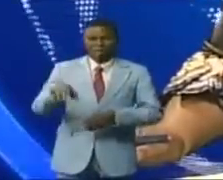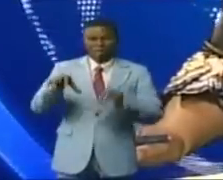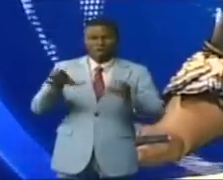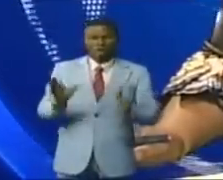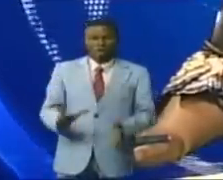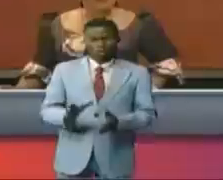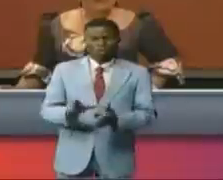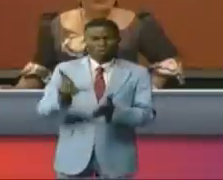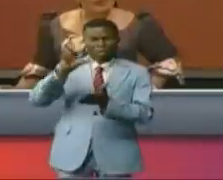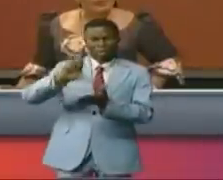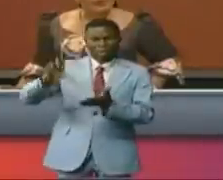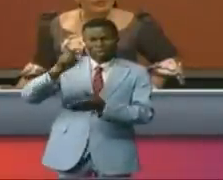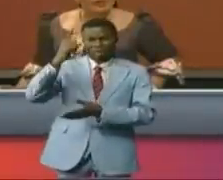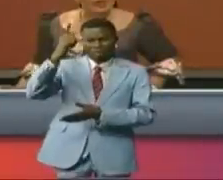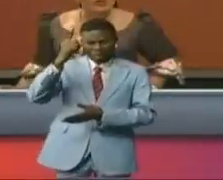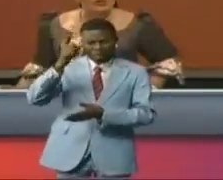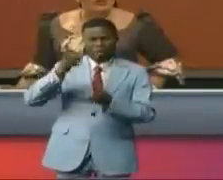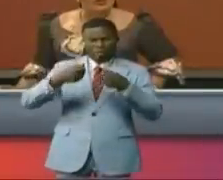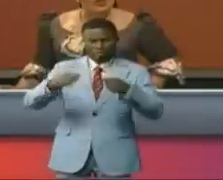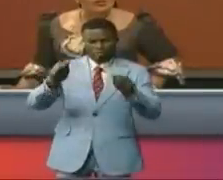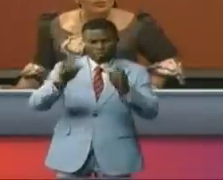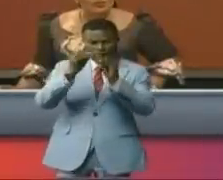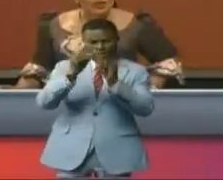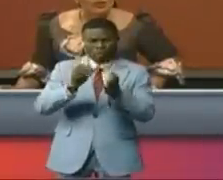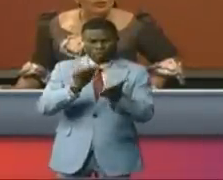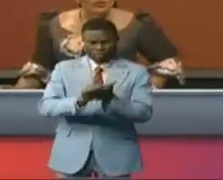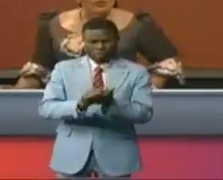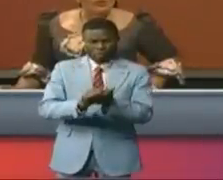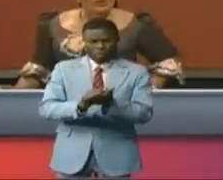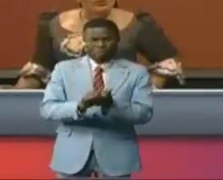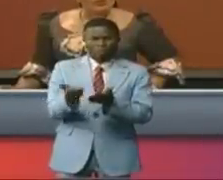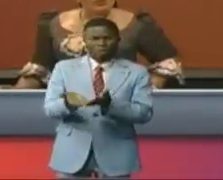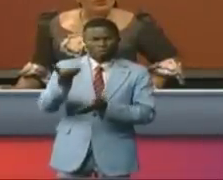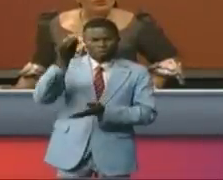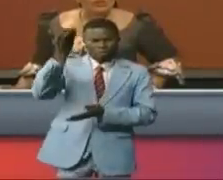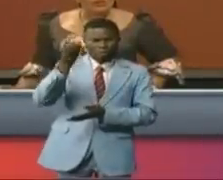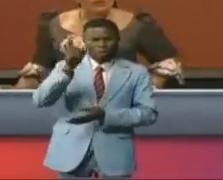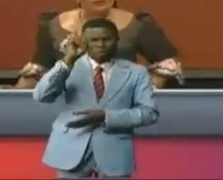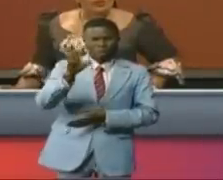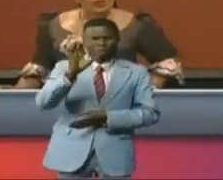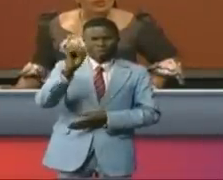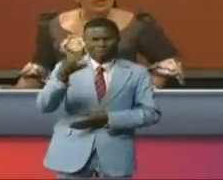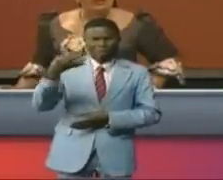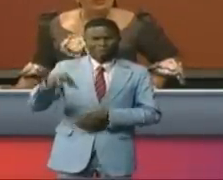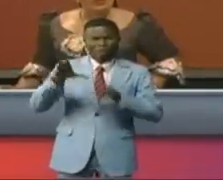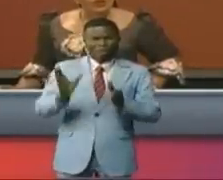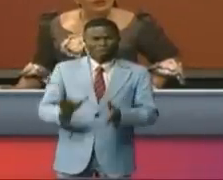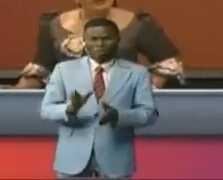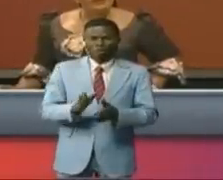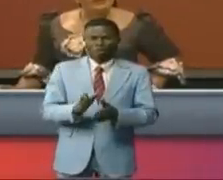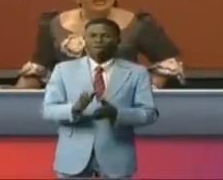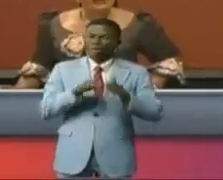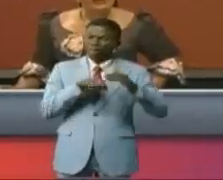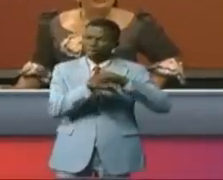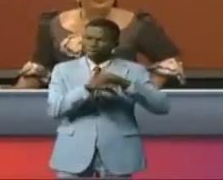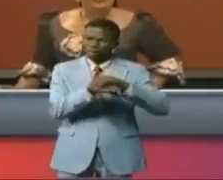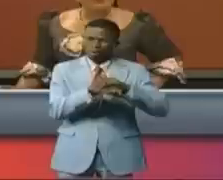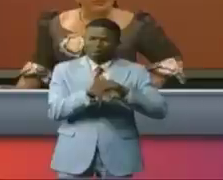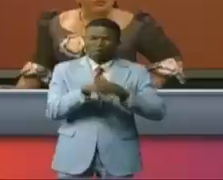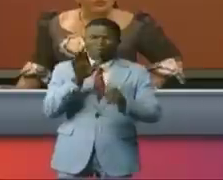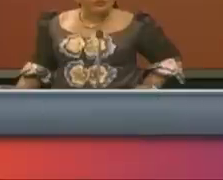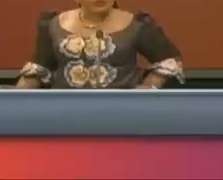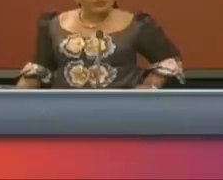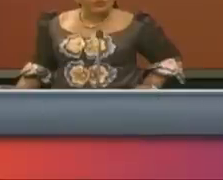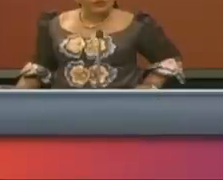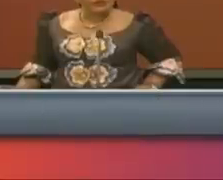du litre d'essence à la pompe dans la zone ouest. Une augmentation de 150 francs qui cache en réalité d'énormes